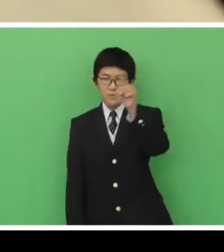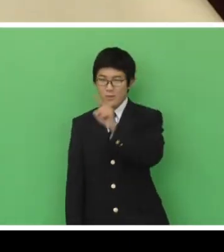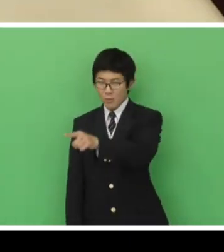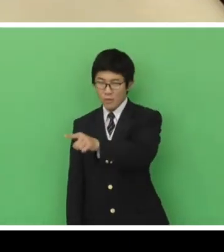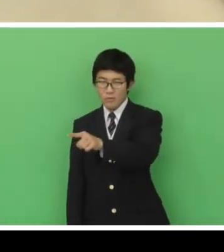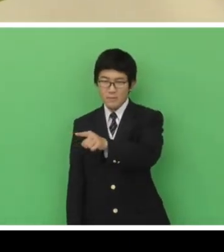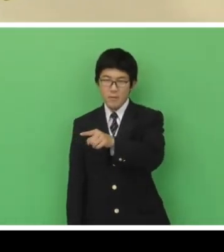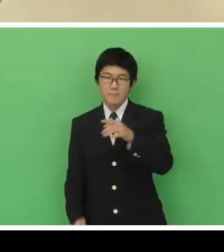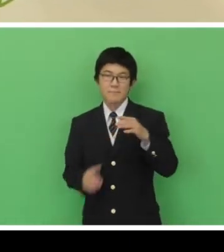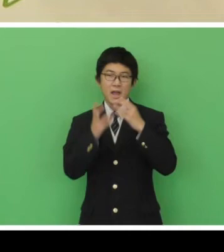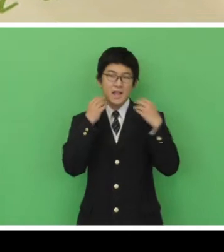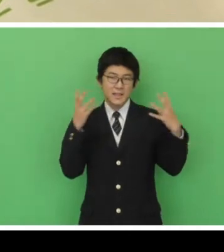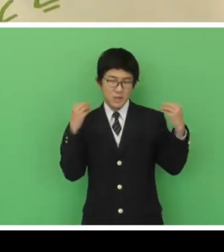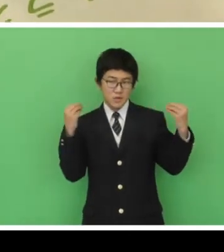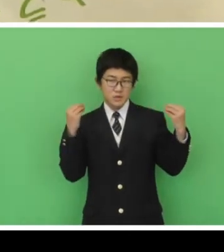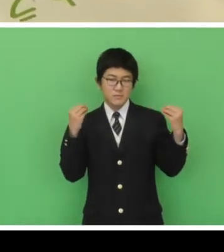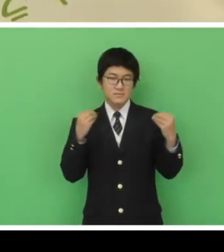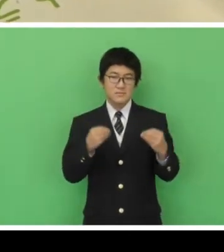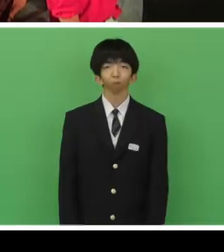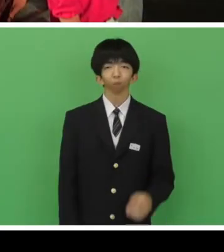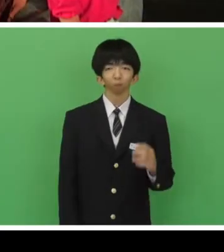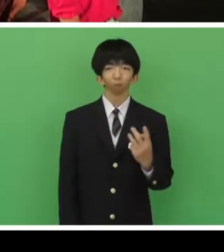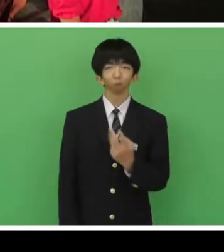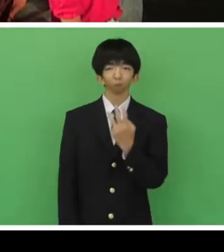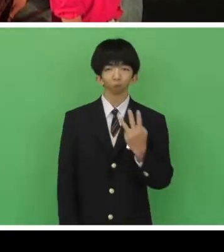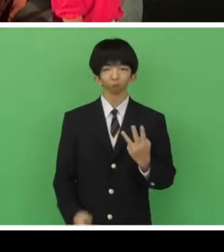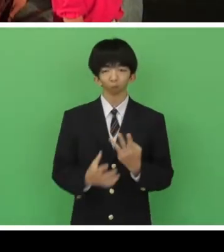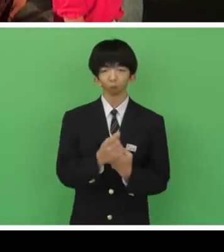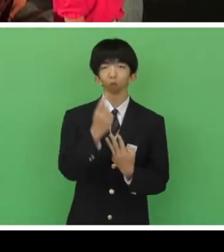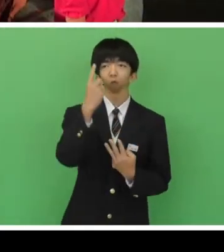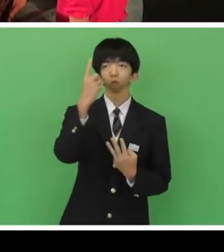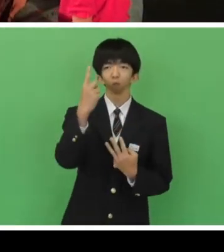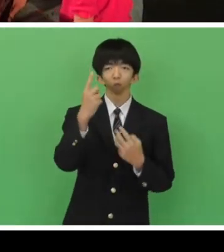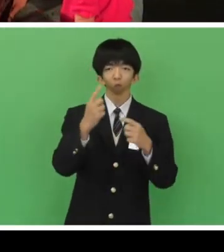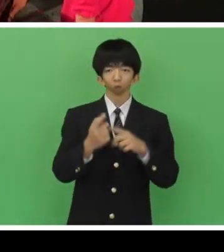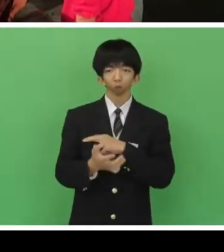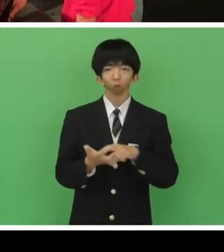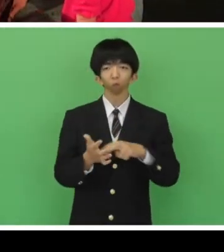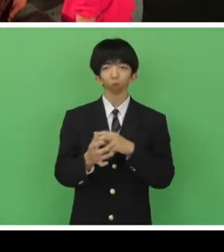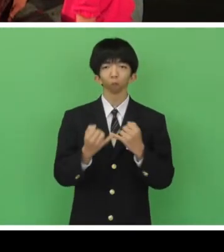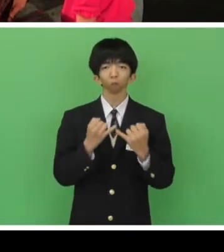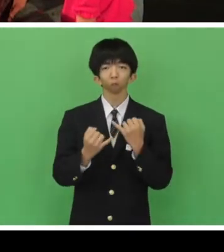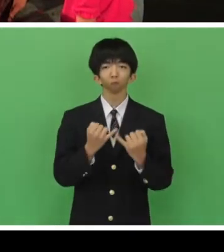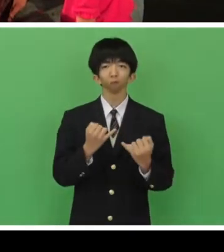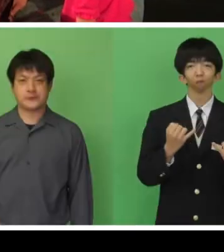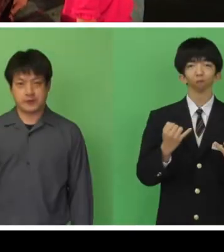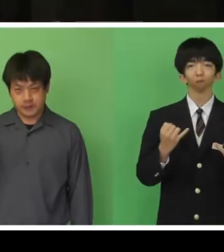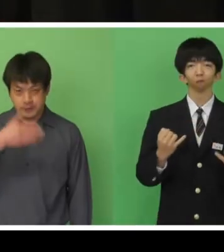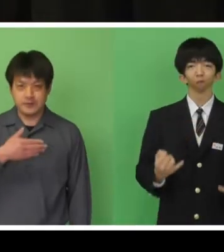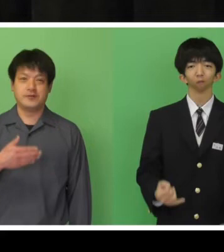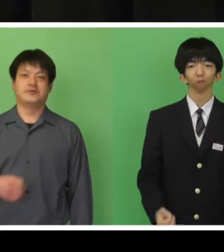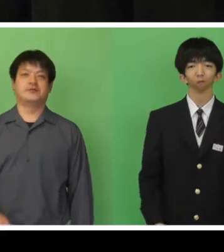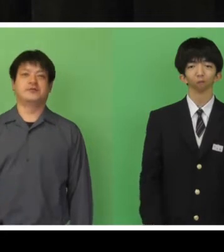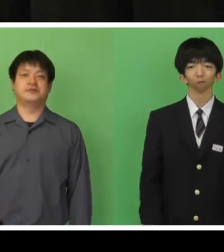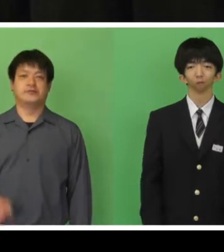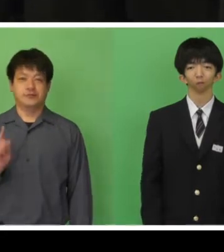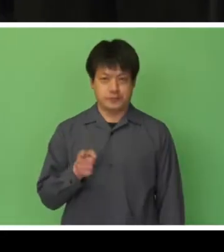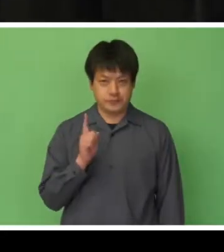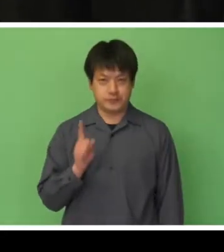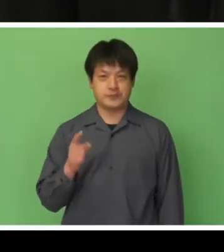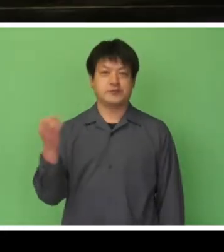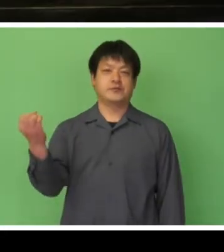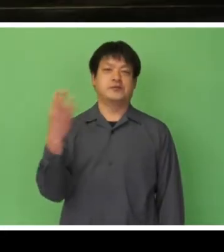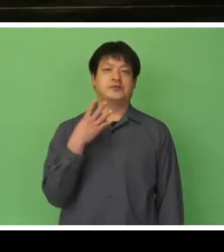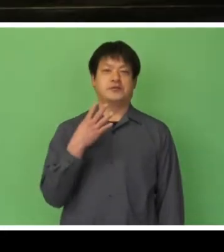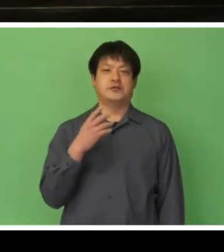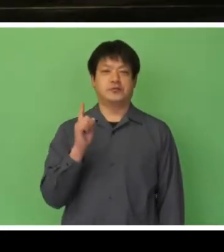もこの人もこの人も笑ってる。 3人が一つになって踊ってるみたい。はあ、 そう言われてみた